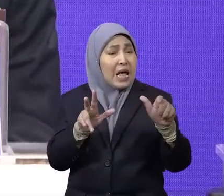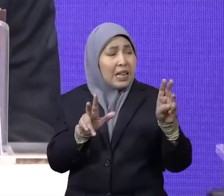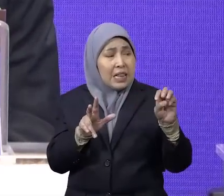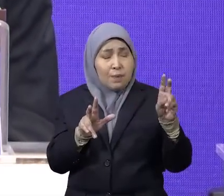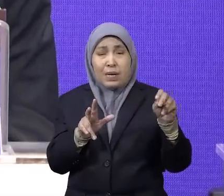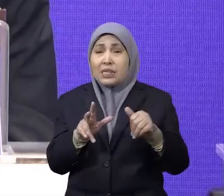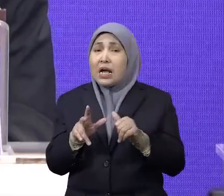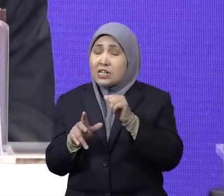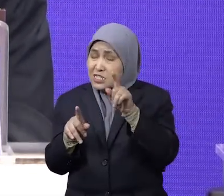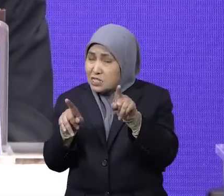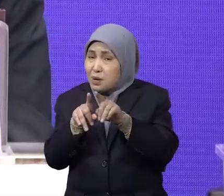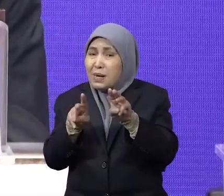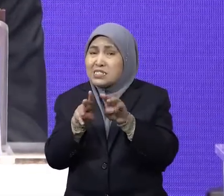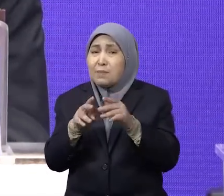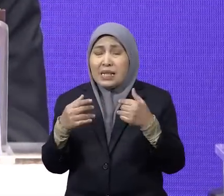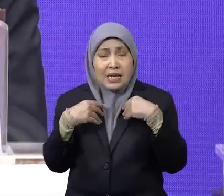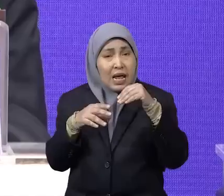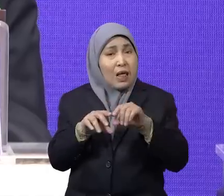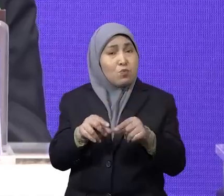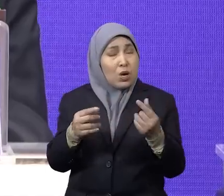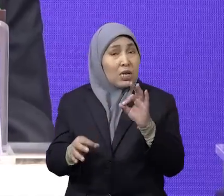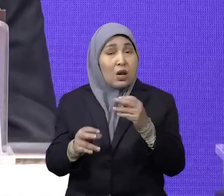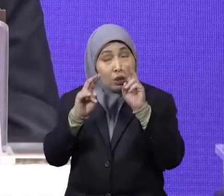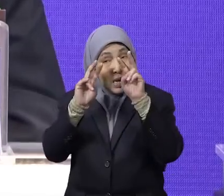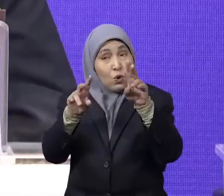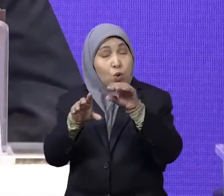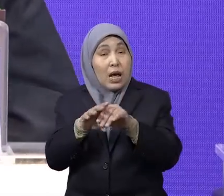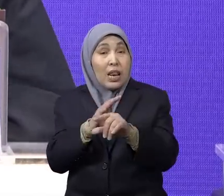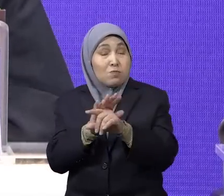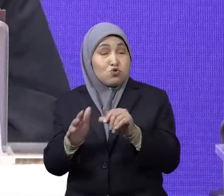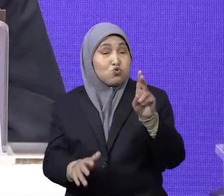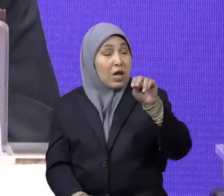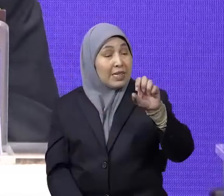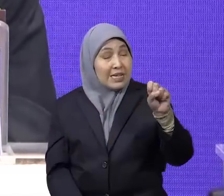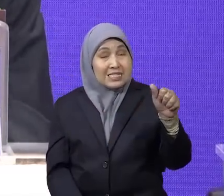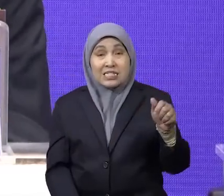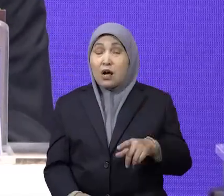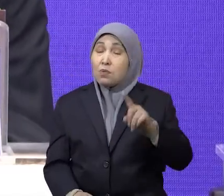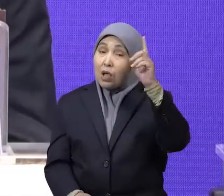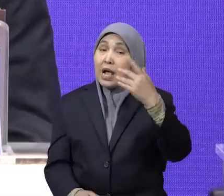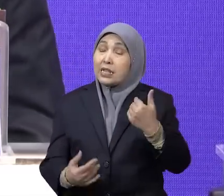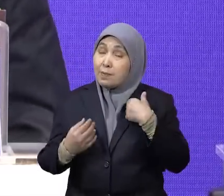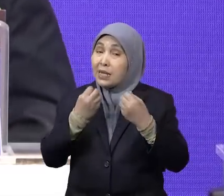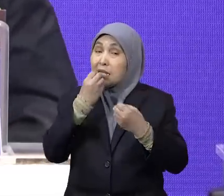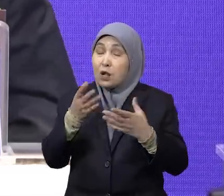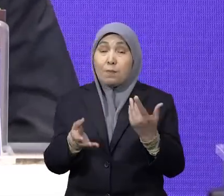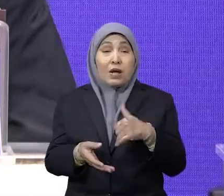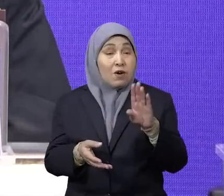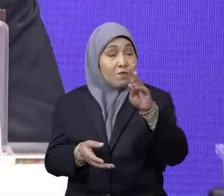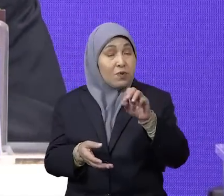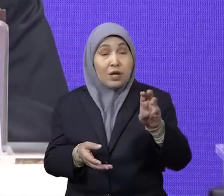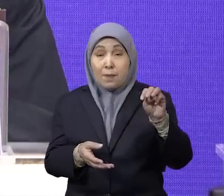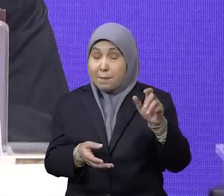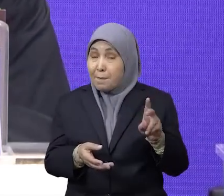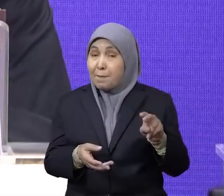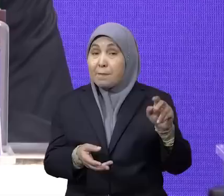elemen Trinity ni seakan-akan ada dalam Al-Quran. Kalau tuan-puan tengok dalam surah An-Nisa, Allah Ta'ala pun pernah berkata, Allah Ta'ala berfirman,